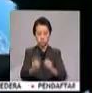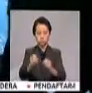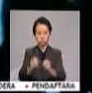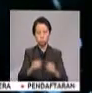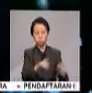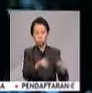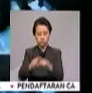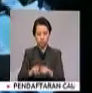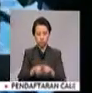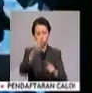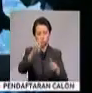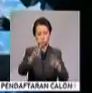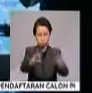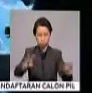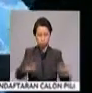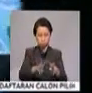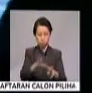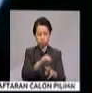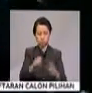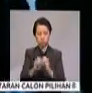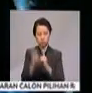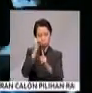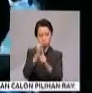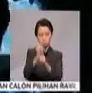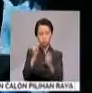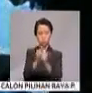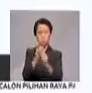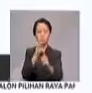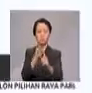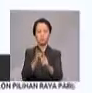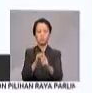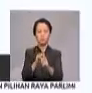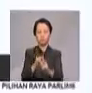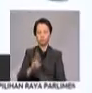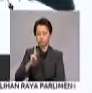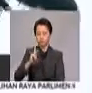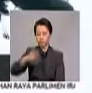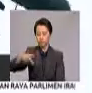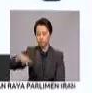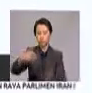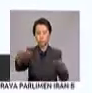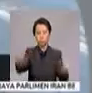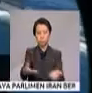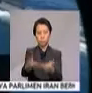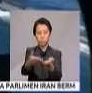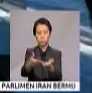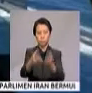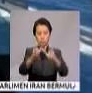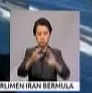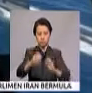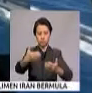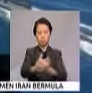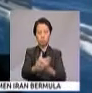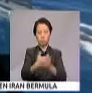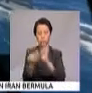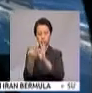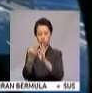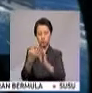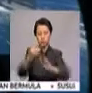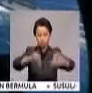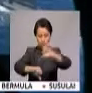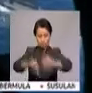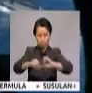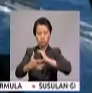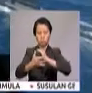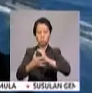development sampai boleh membina peralatan senjata yang canggih dan moden. So jadi